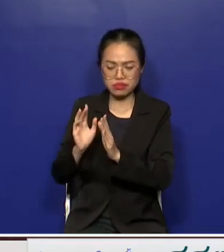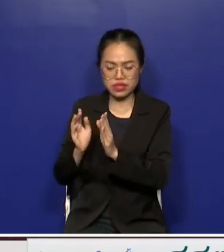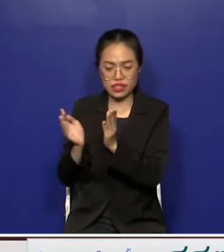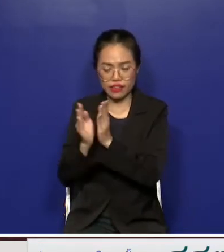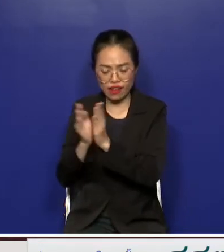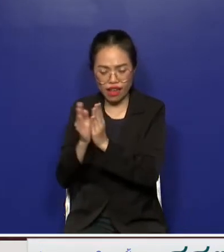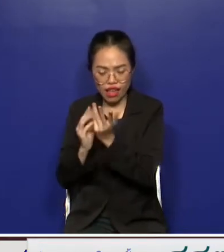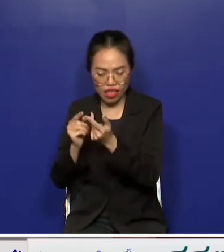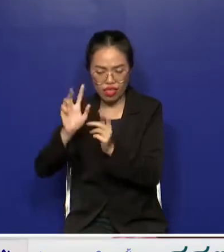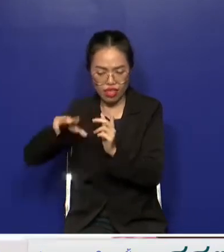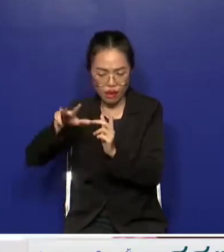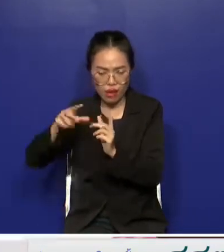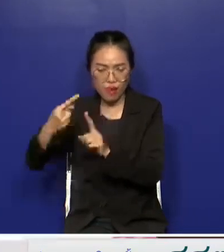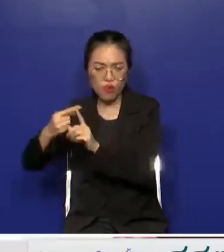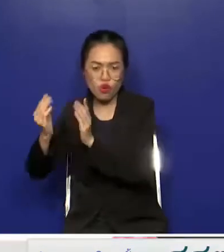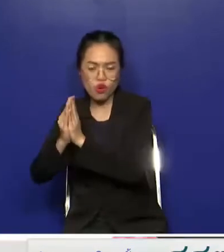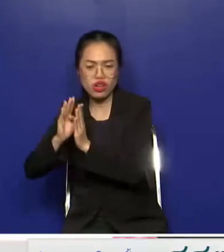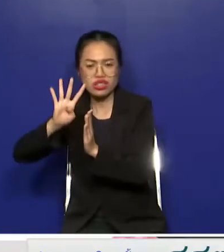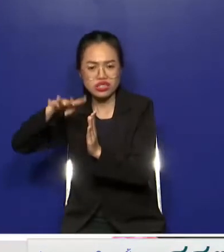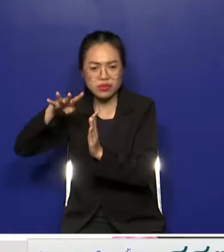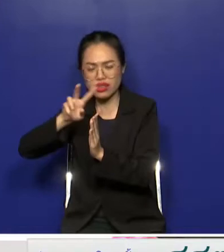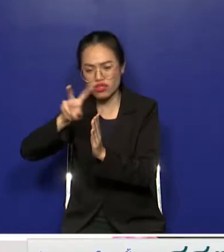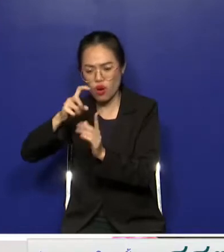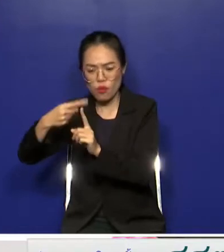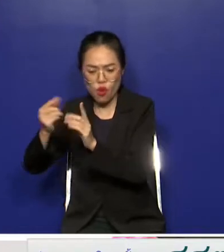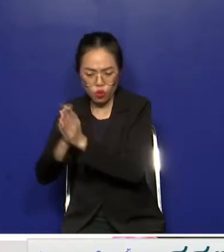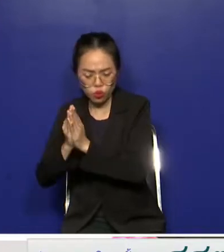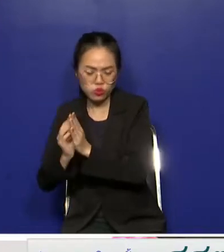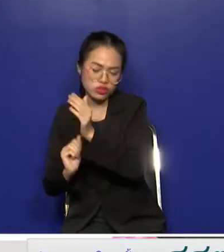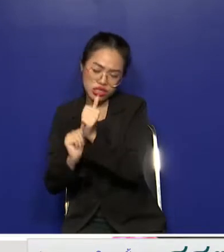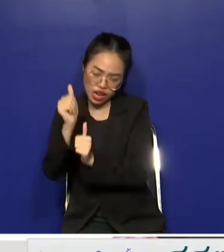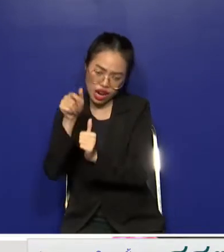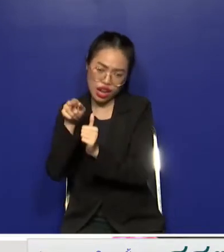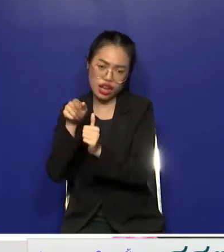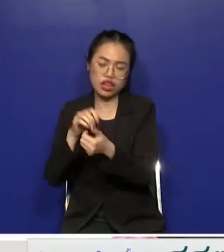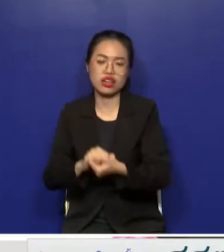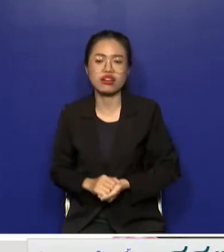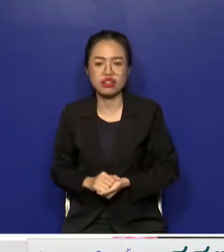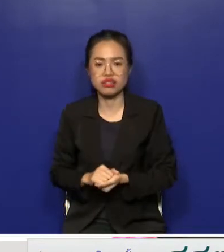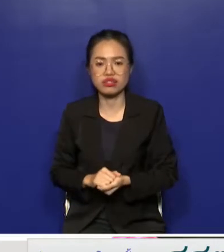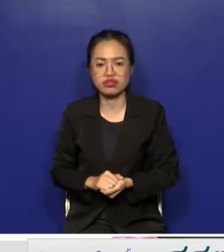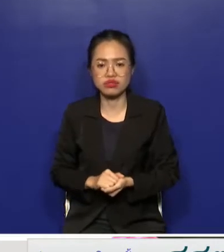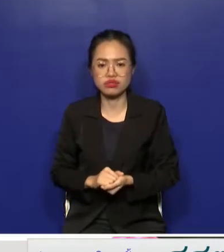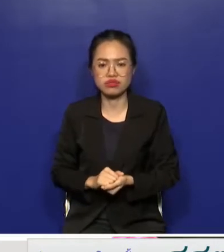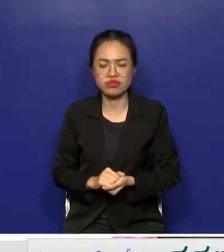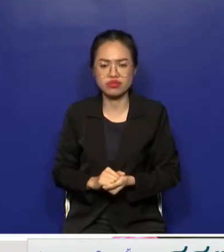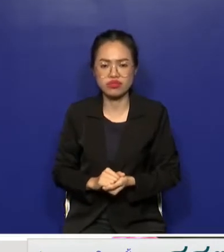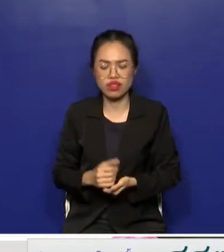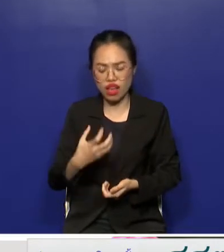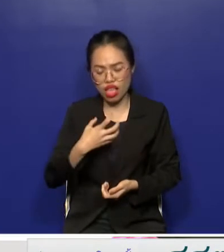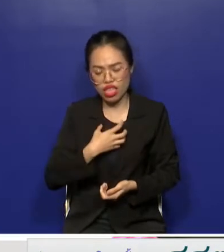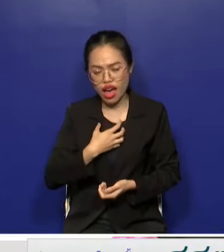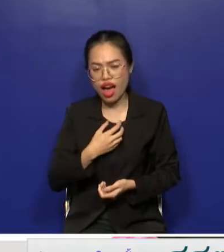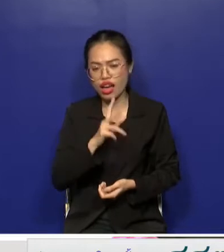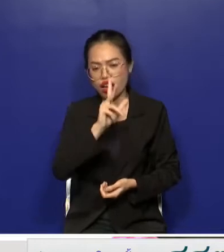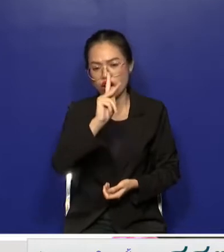ไปลงเบอร 3 นี่บวกอีกพั 2 แลว 4,000 2 ชนะเลยนะครทานอัี้คือสิงที่อยากให้กอก